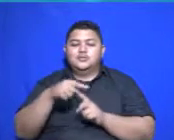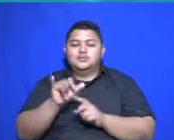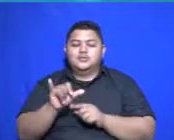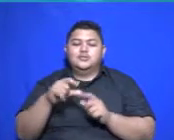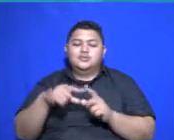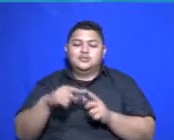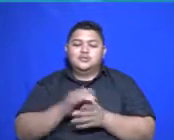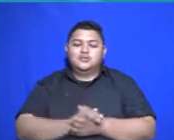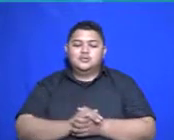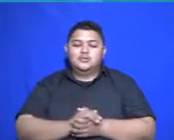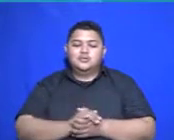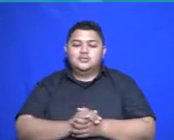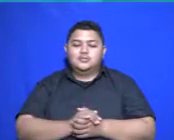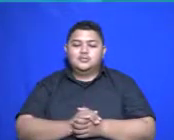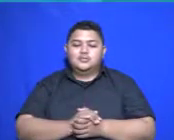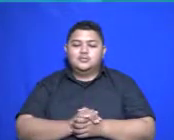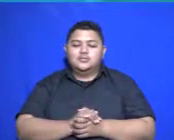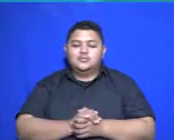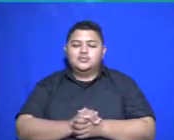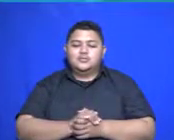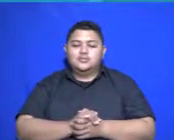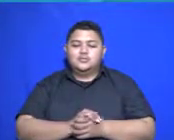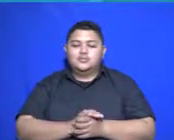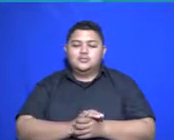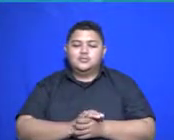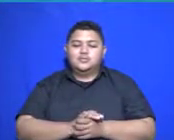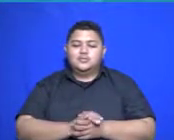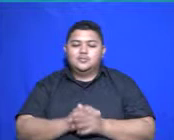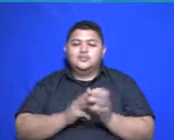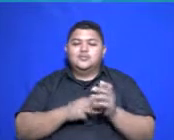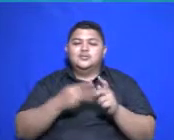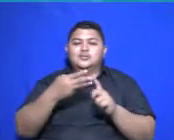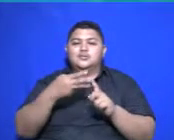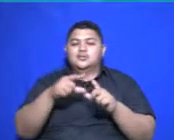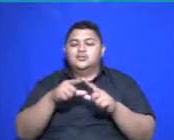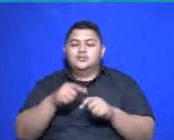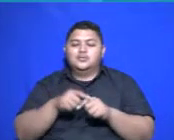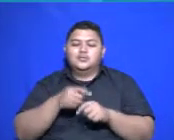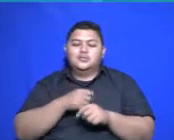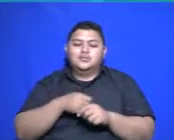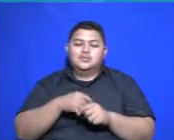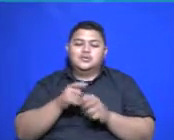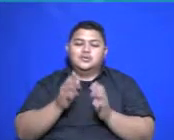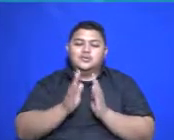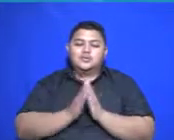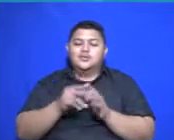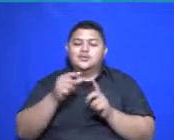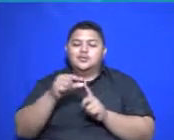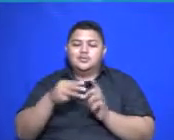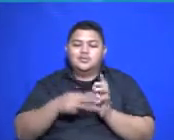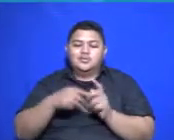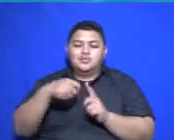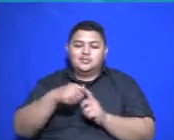PMK. Kemudian juga ada Bapak Profesor Dr. Agus Sartono MBA, Deputi Bidang Koordinasi Pendidikan dan Agama Kemenko PMK. Nanti juga